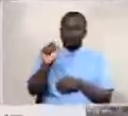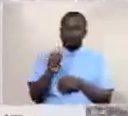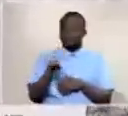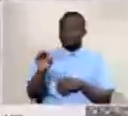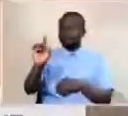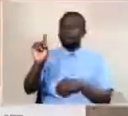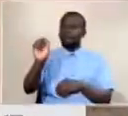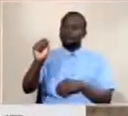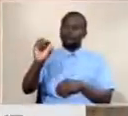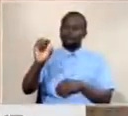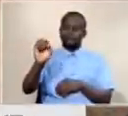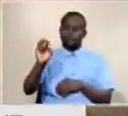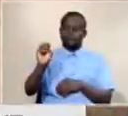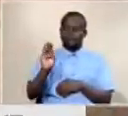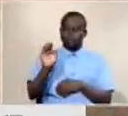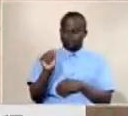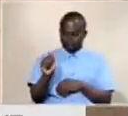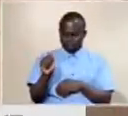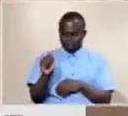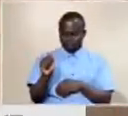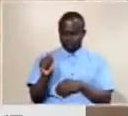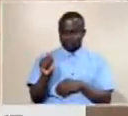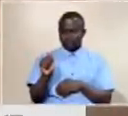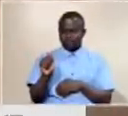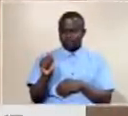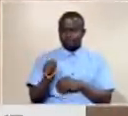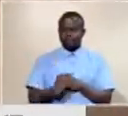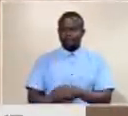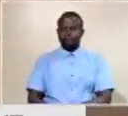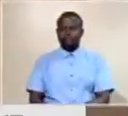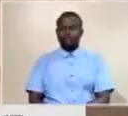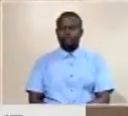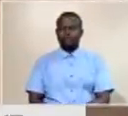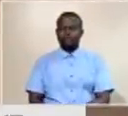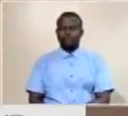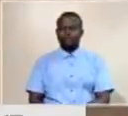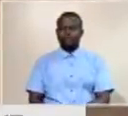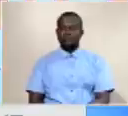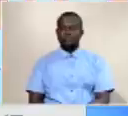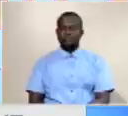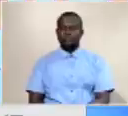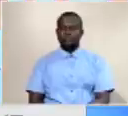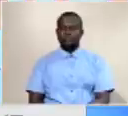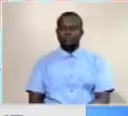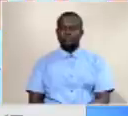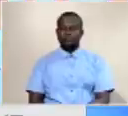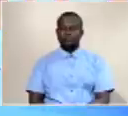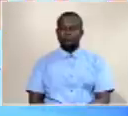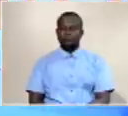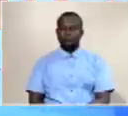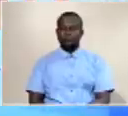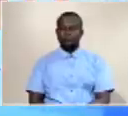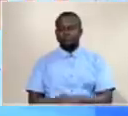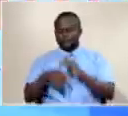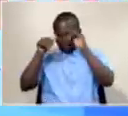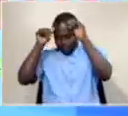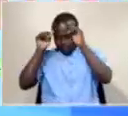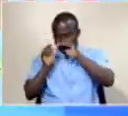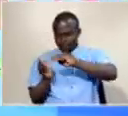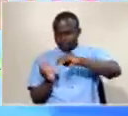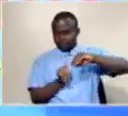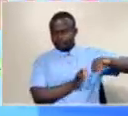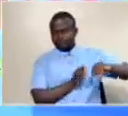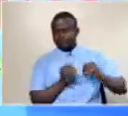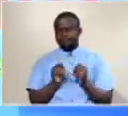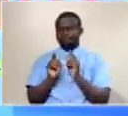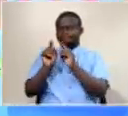uwa Nyagatare Ryabega. Maurice Ndayambaje, Televiziyo y'u Rwanda mu Karere ka Nyagatare. Tuve Nyagatare twerekeza